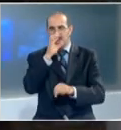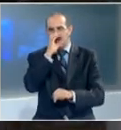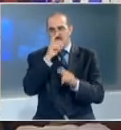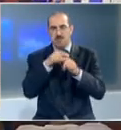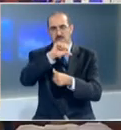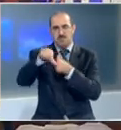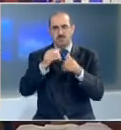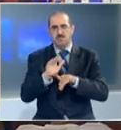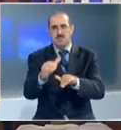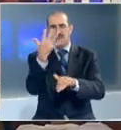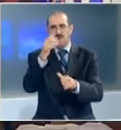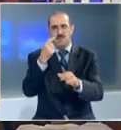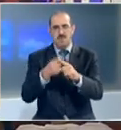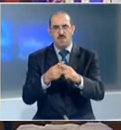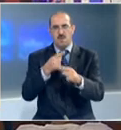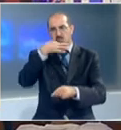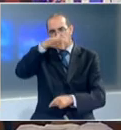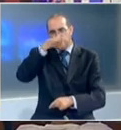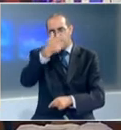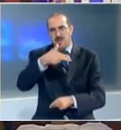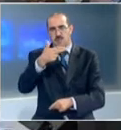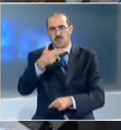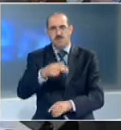الطبعة الخامسة للمهرجان الوطني